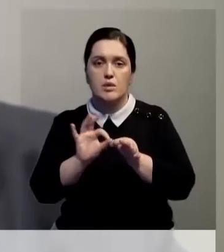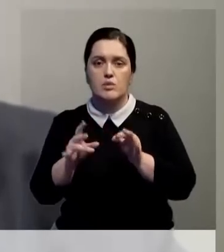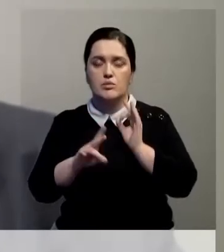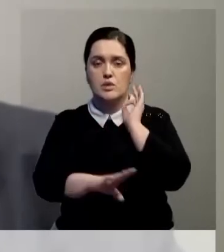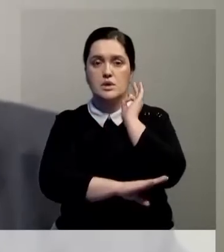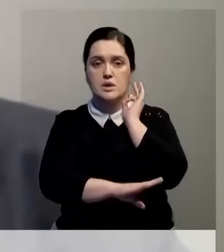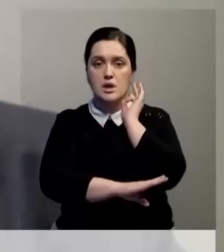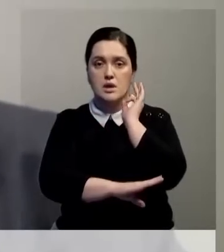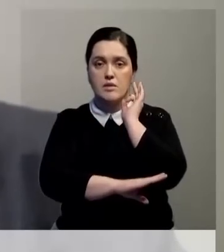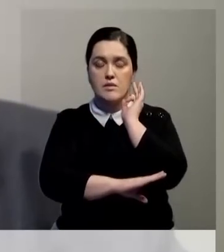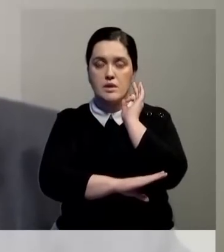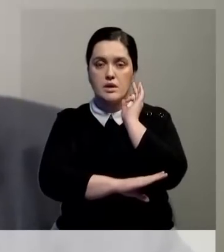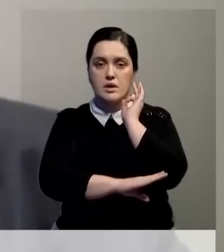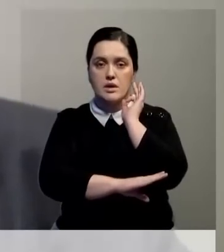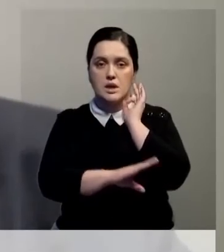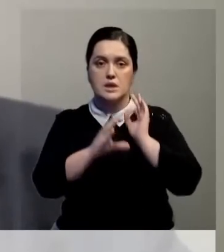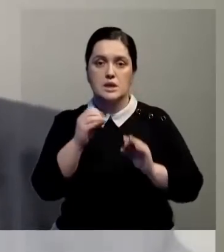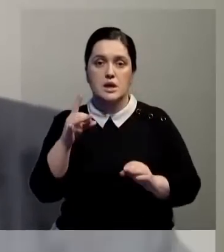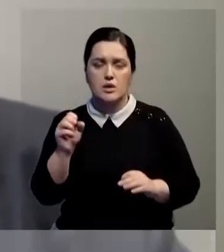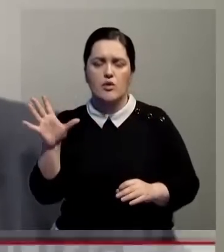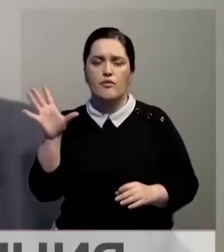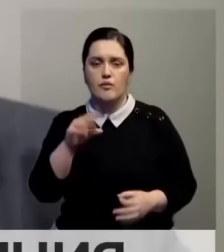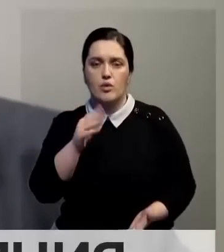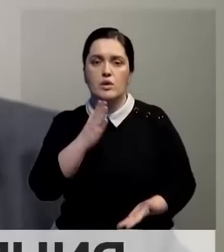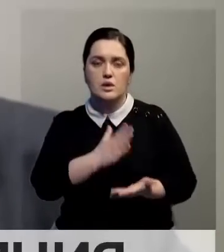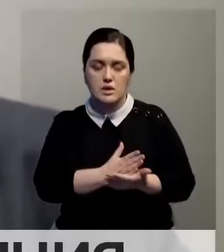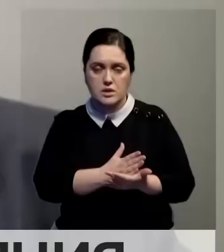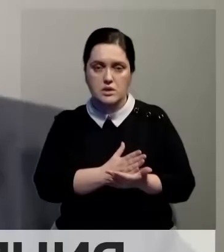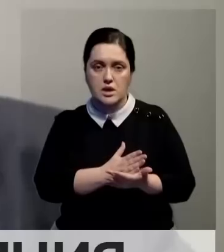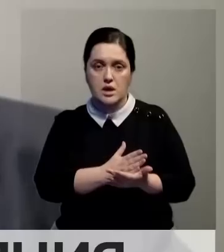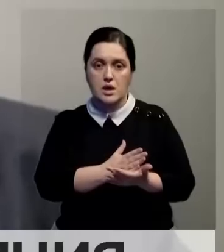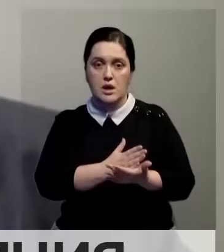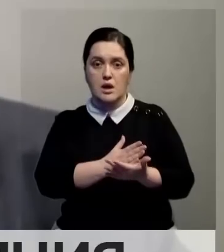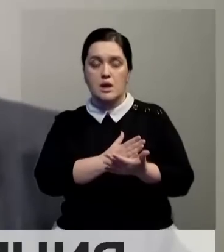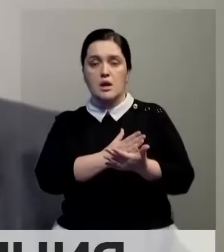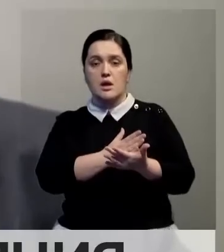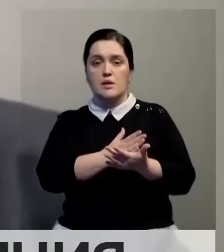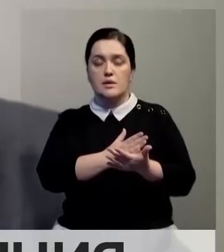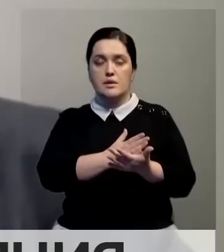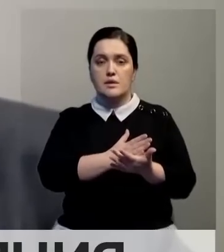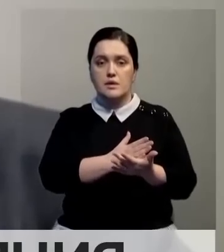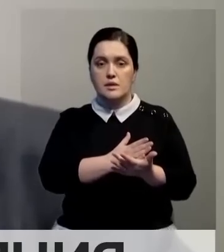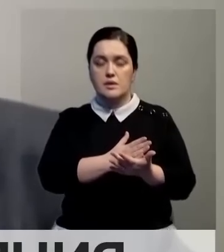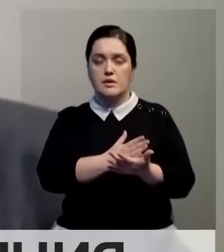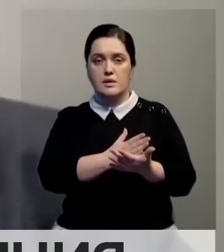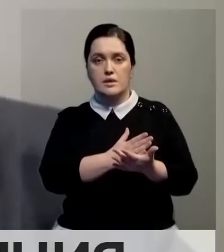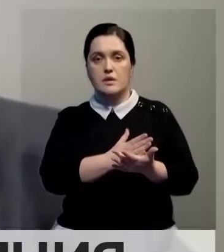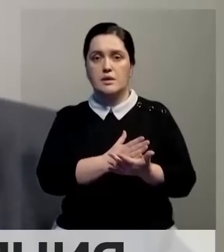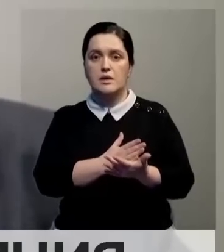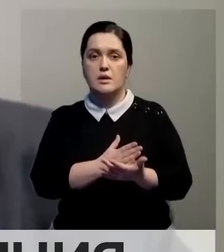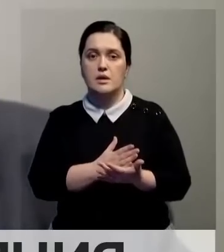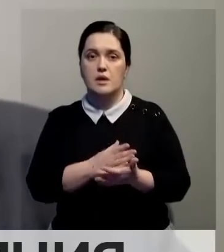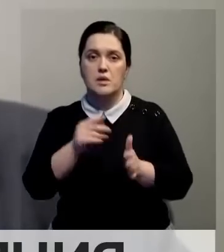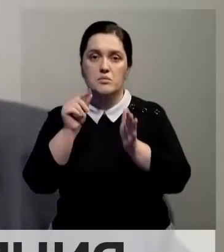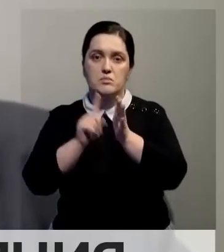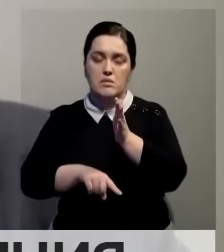древесина и сера. Это все есть в достаточном количестве в России. Но за счет, опять-таки, более